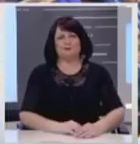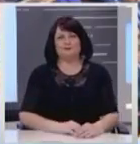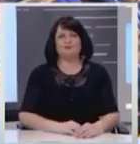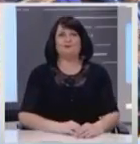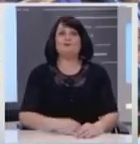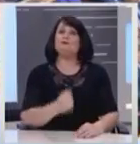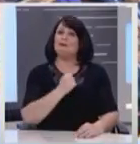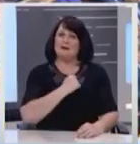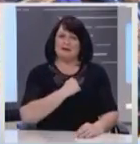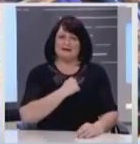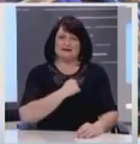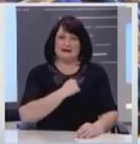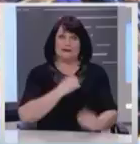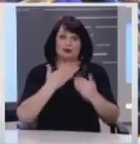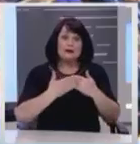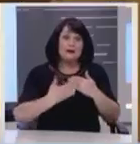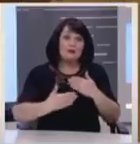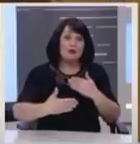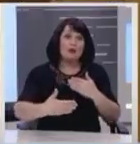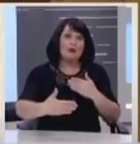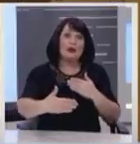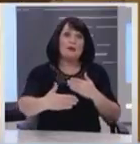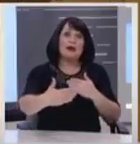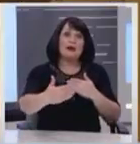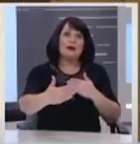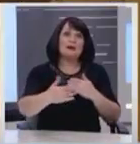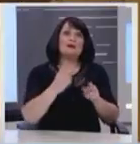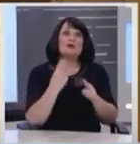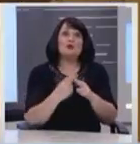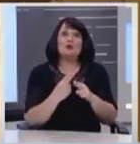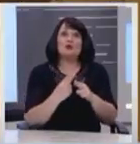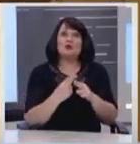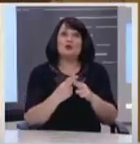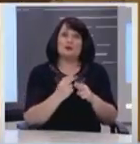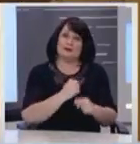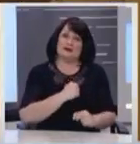Θεωρώ όμως ότι η επόμενη περίοδος είναι ιδιαίτερα σημαντική